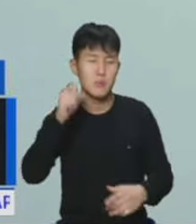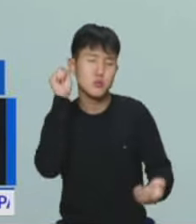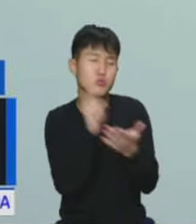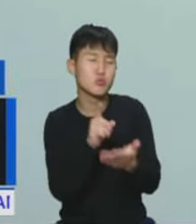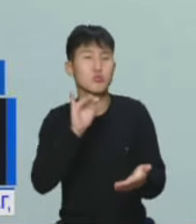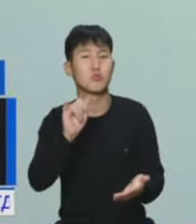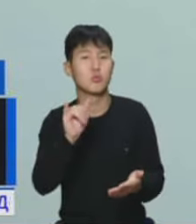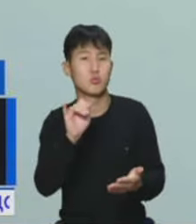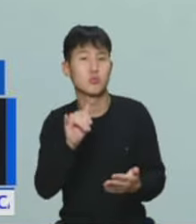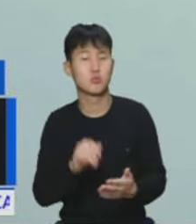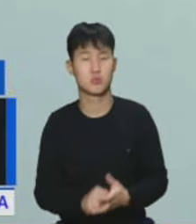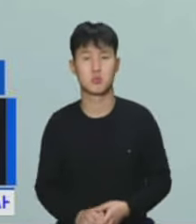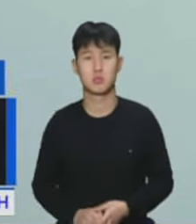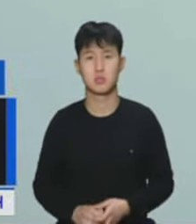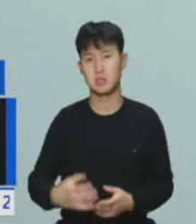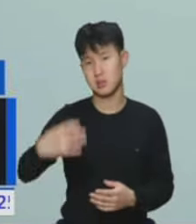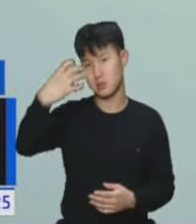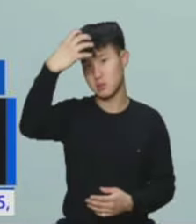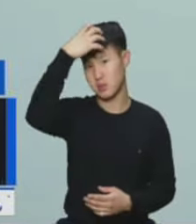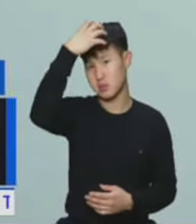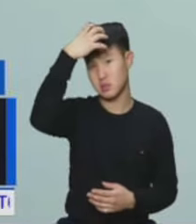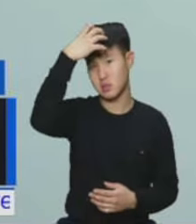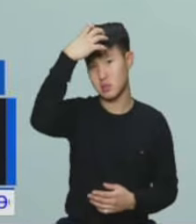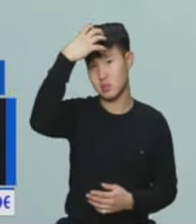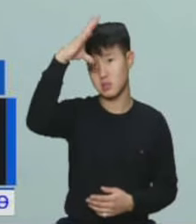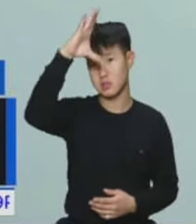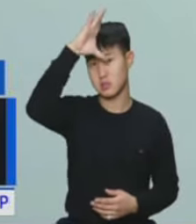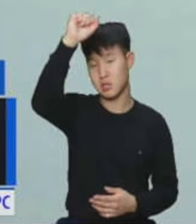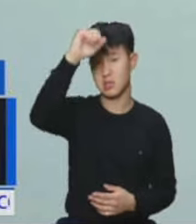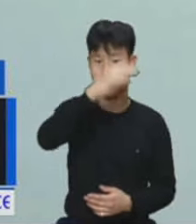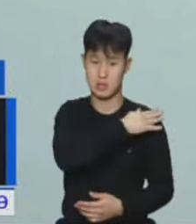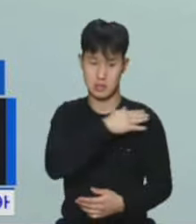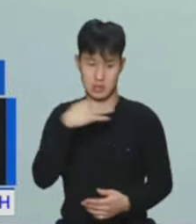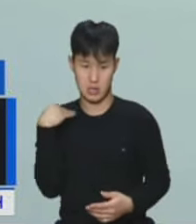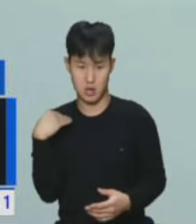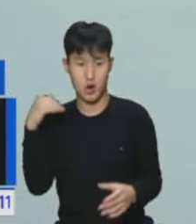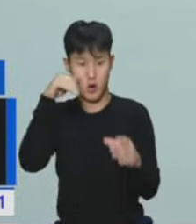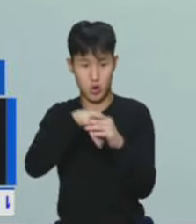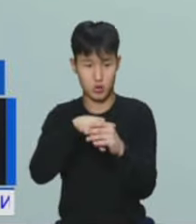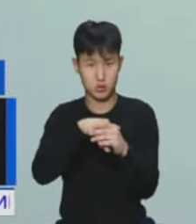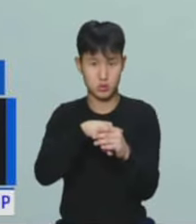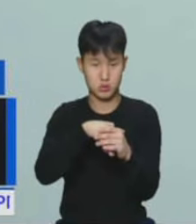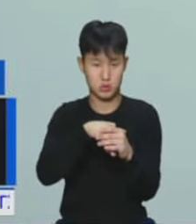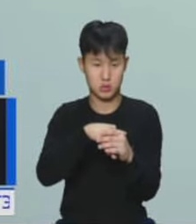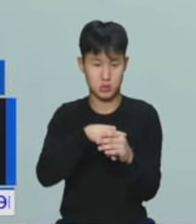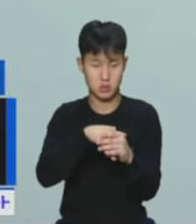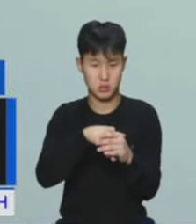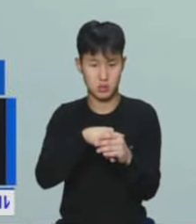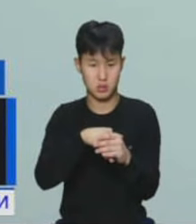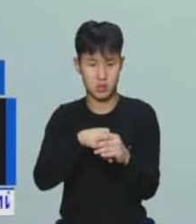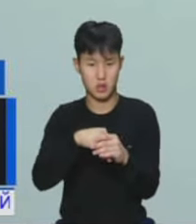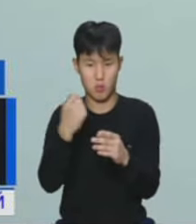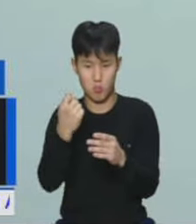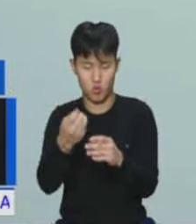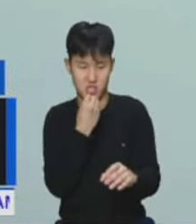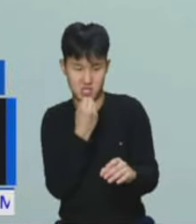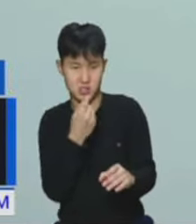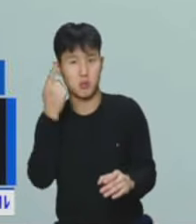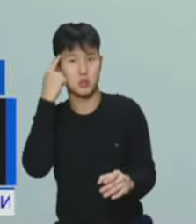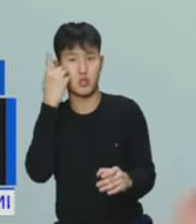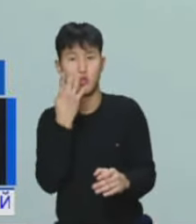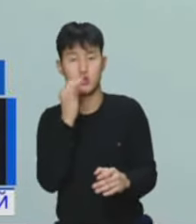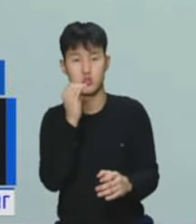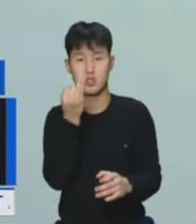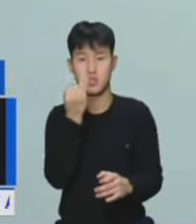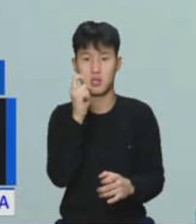гэвэл засгийн газрын сайд дарга нарын оролцоо тохор идэж уусан л гэж бид ойлгож байгаа шүү дээ. 40 их найд гэж зөвл